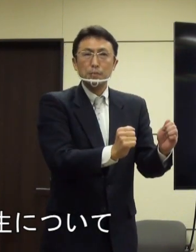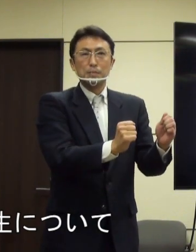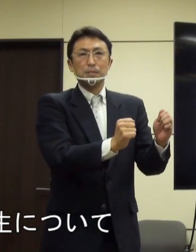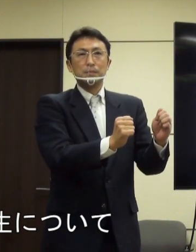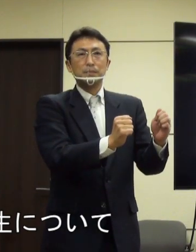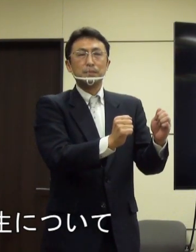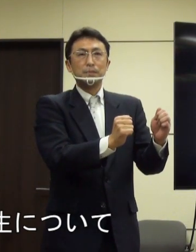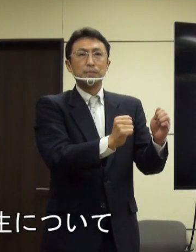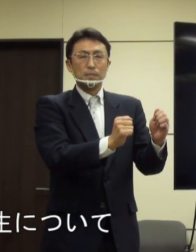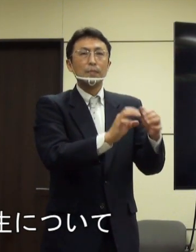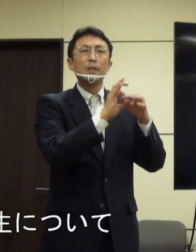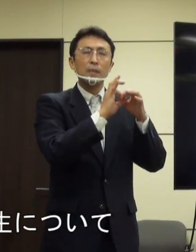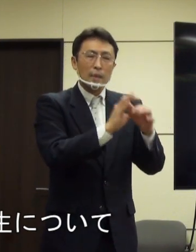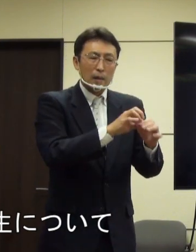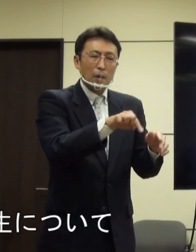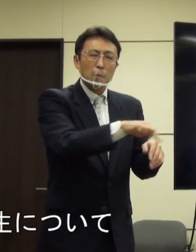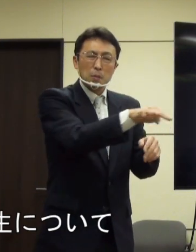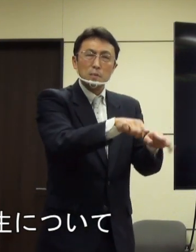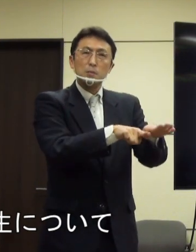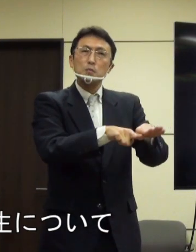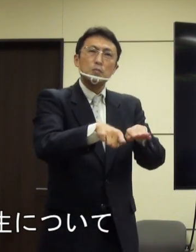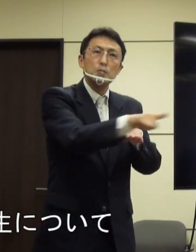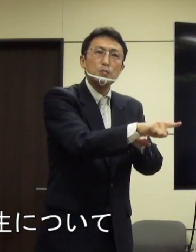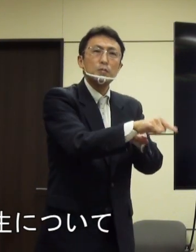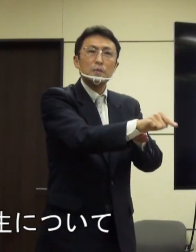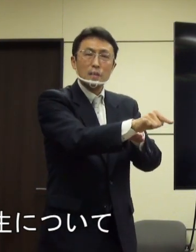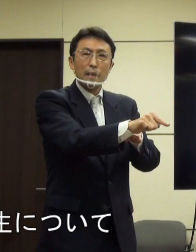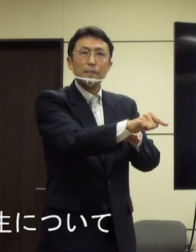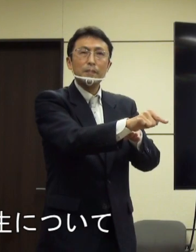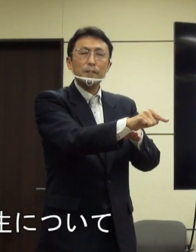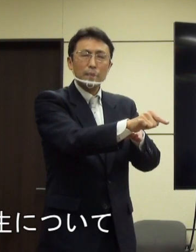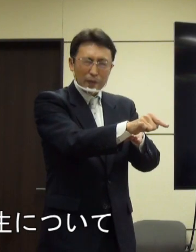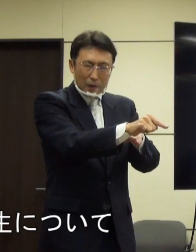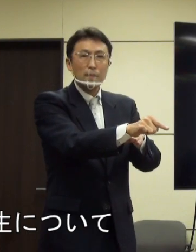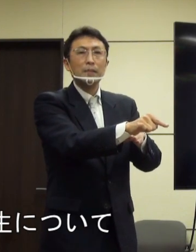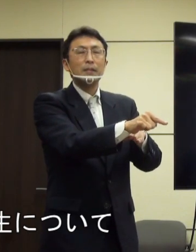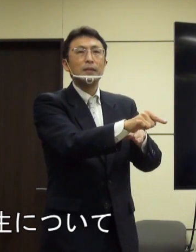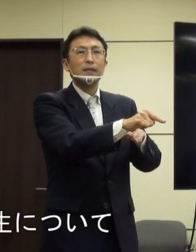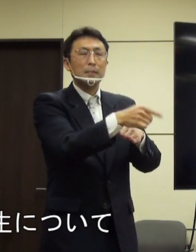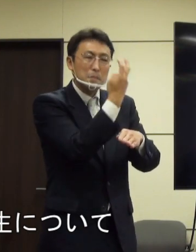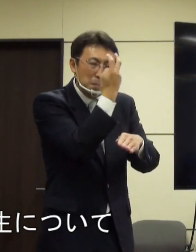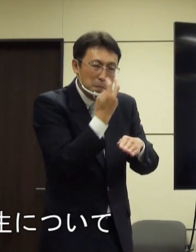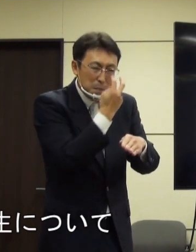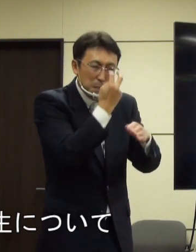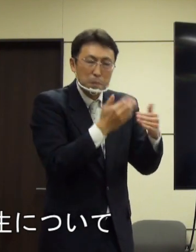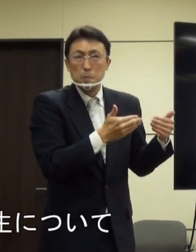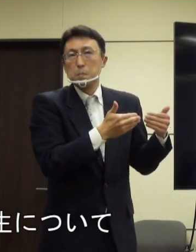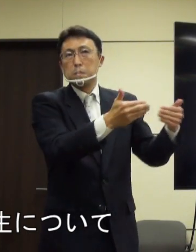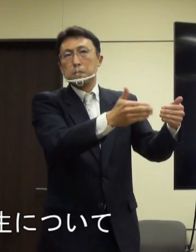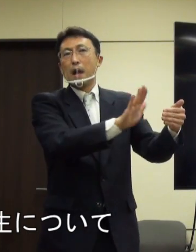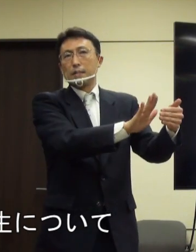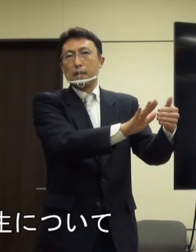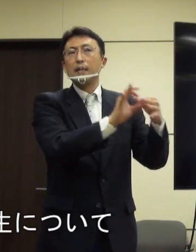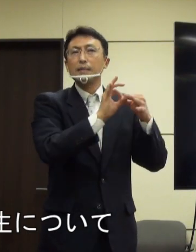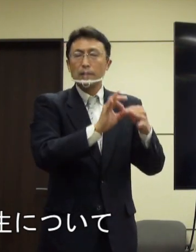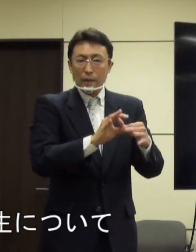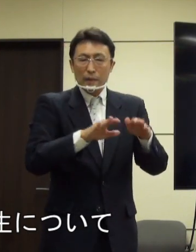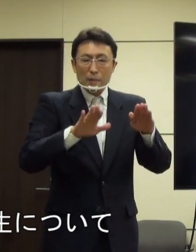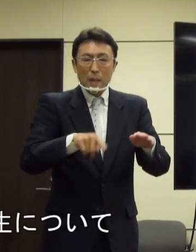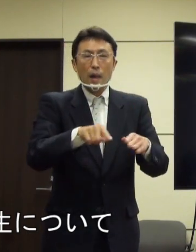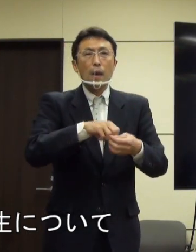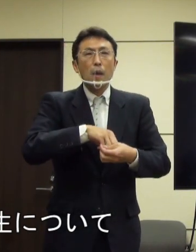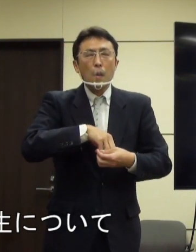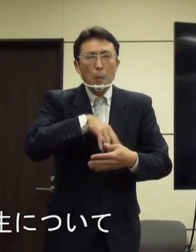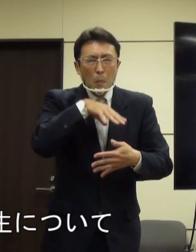海を優先してたというか遊びだろイボポーターされた手前じゃあこちらの方のシェリーが遅れたことは